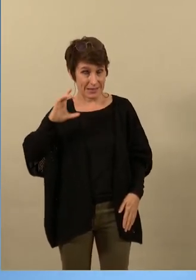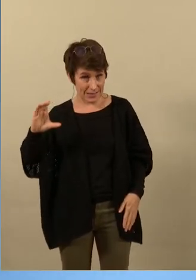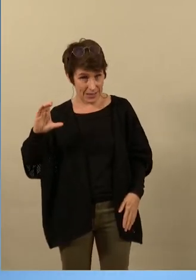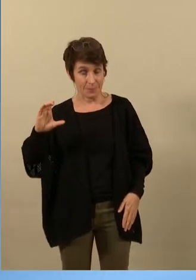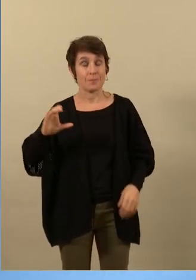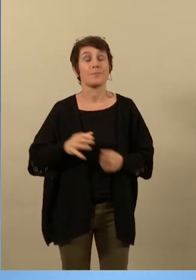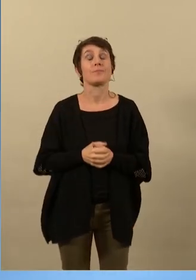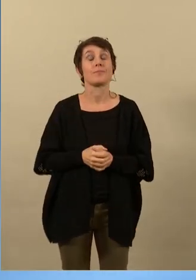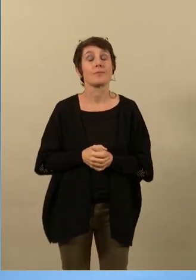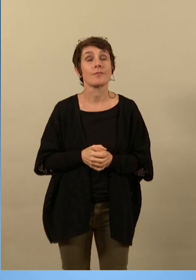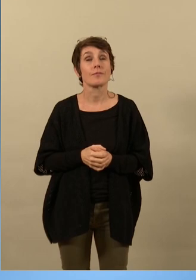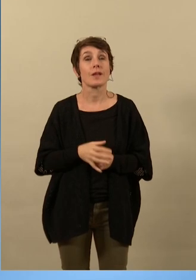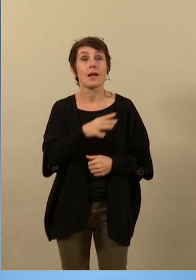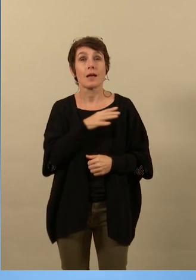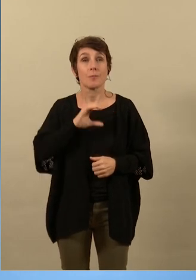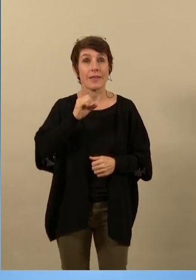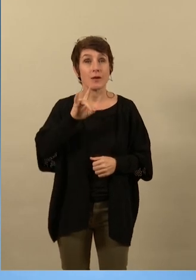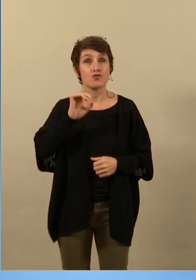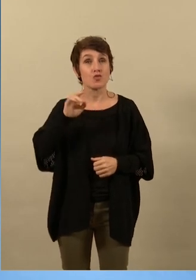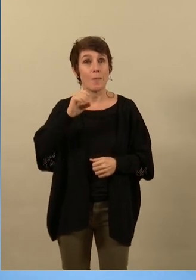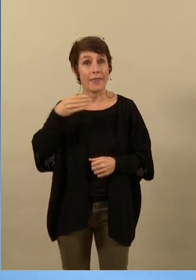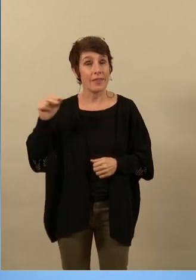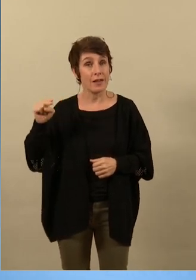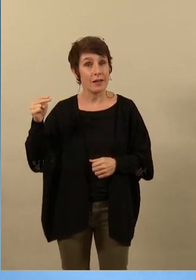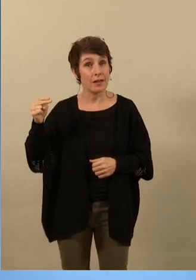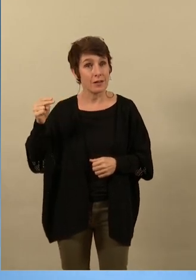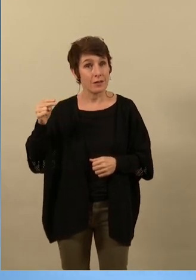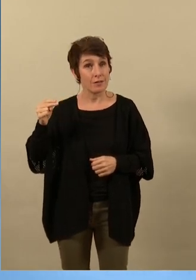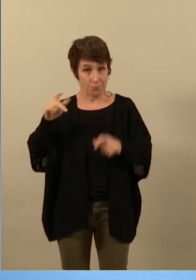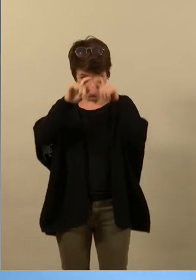euh madame Schuman à titre personnel